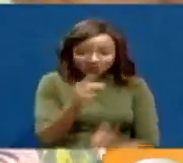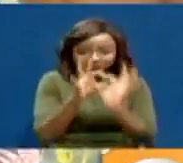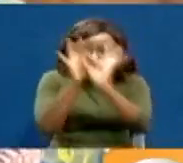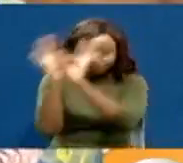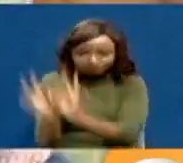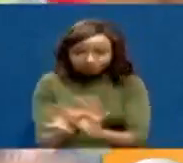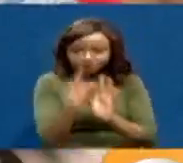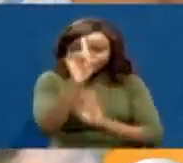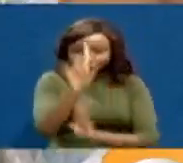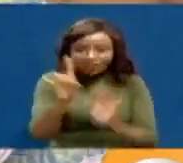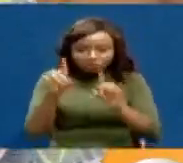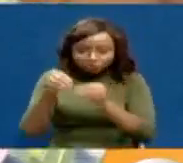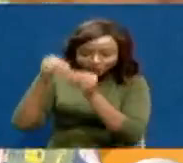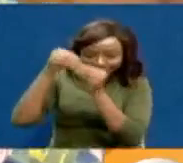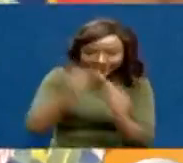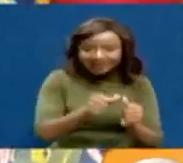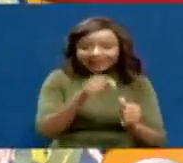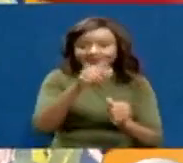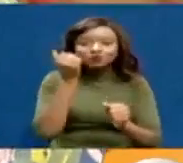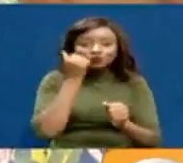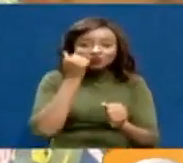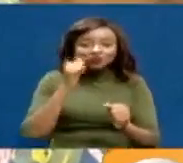jangwa, alafu pamoja